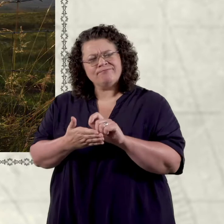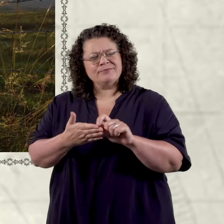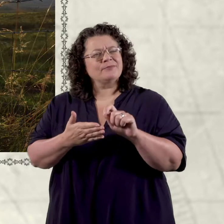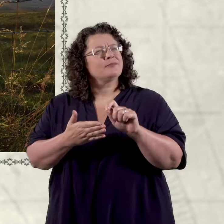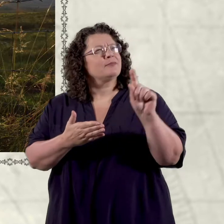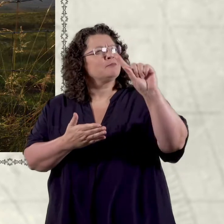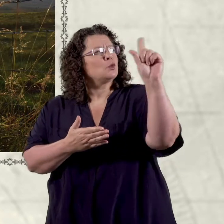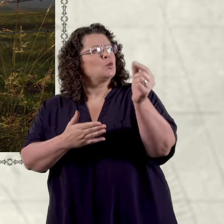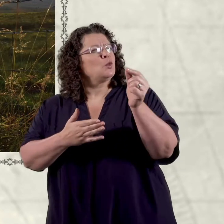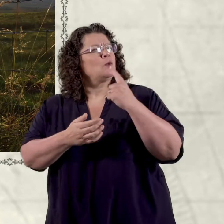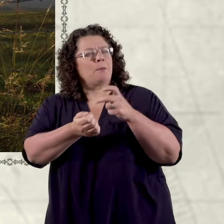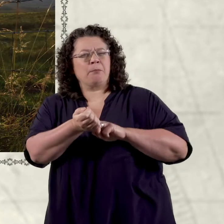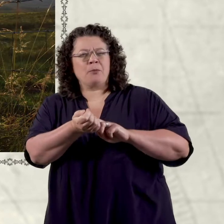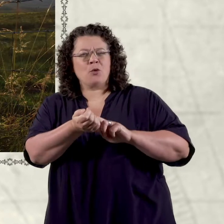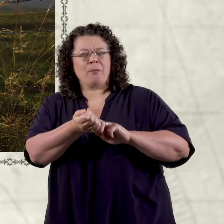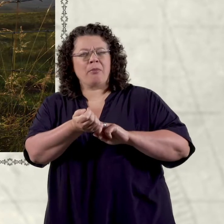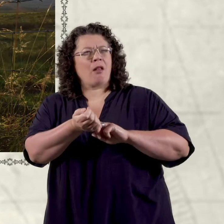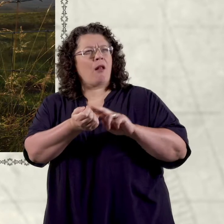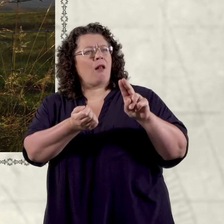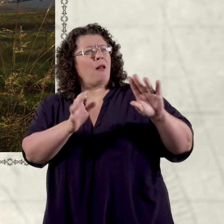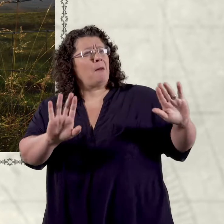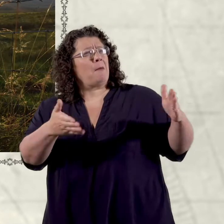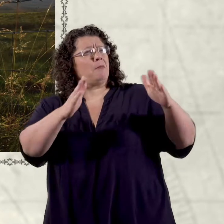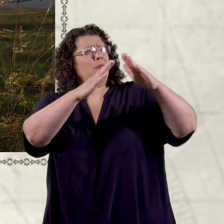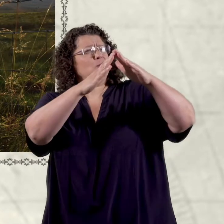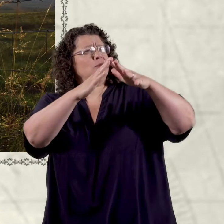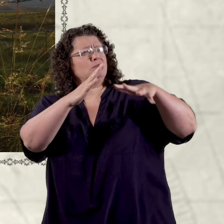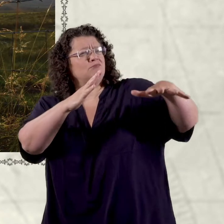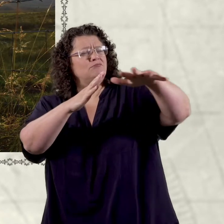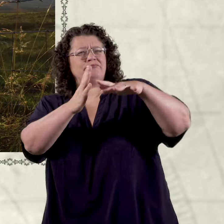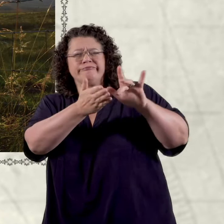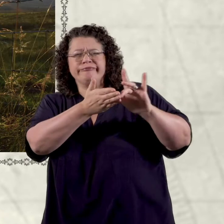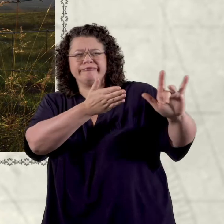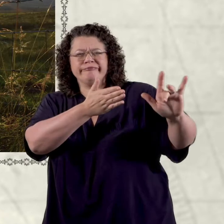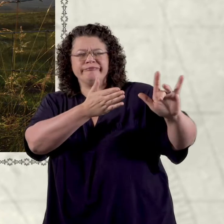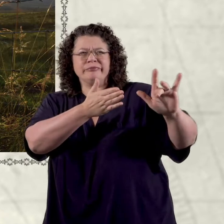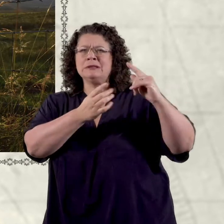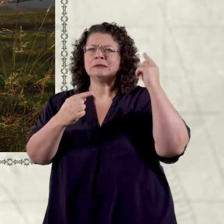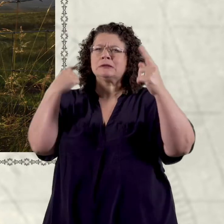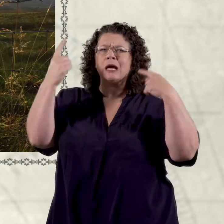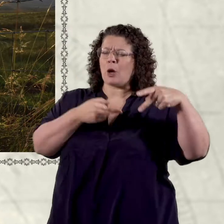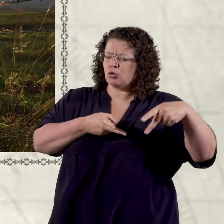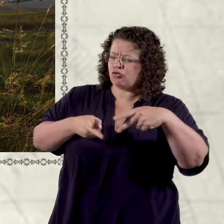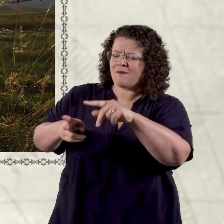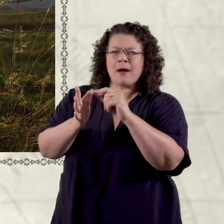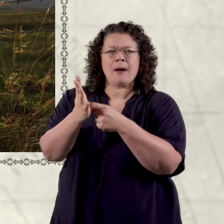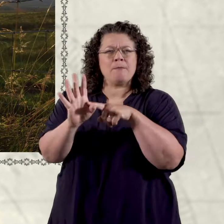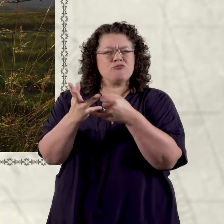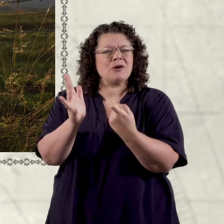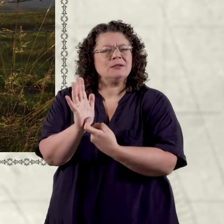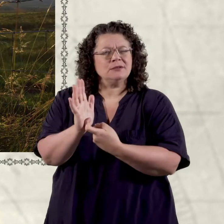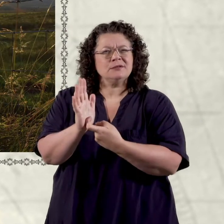dim ond lleiad borffor, ar fin y mynydd llwm, a sŵn hen afon prysor yn canu yn y